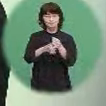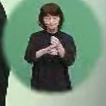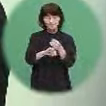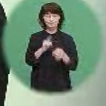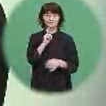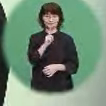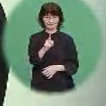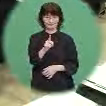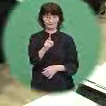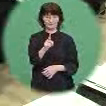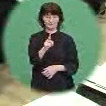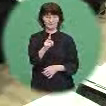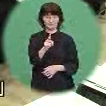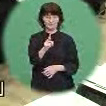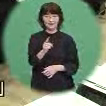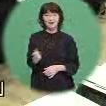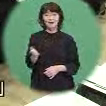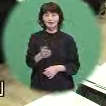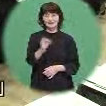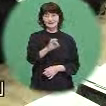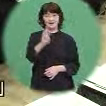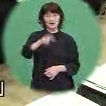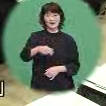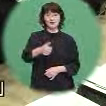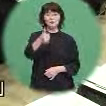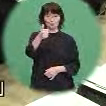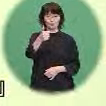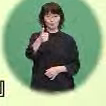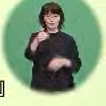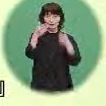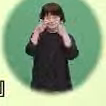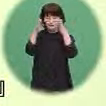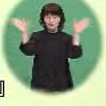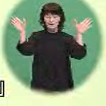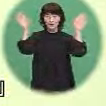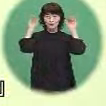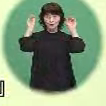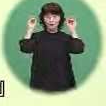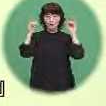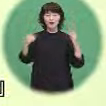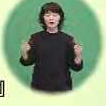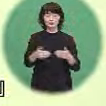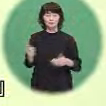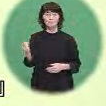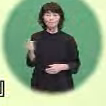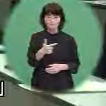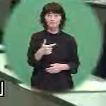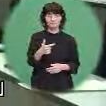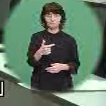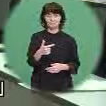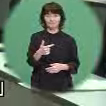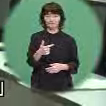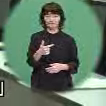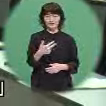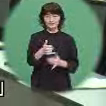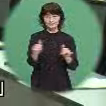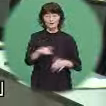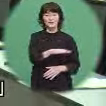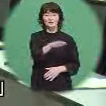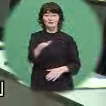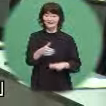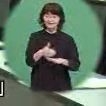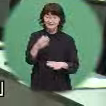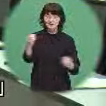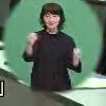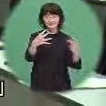を行った後品川市長がアンテナを高くして迅速に仕事をし市民に感謝さ